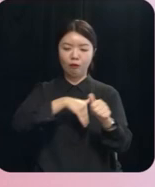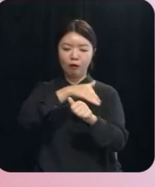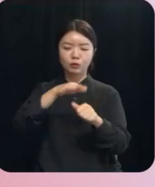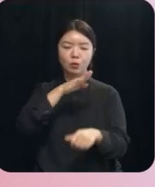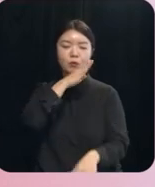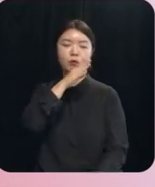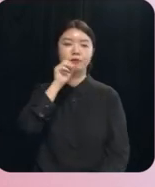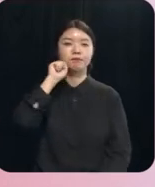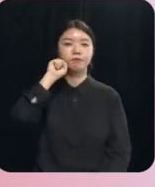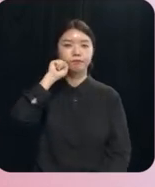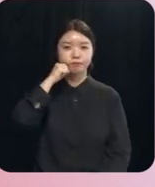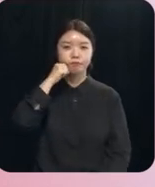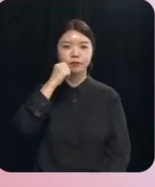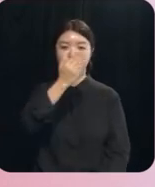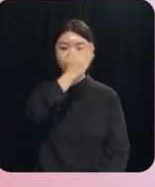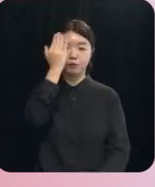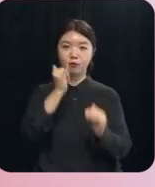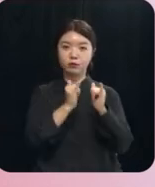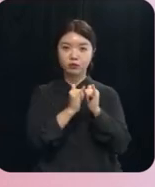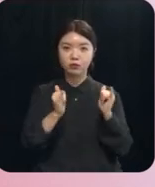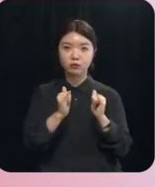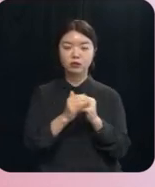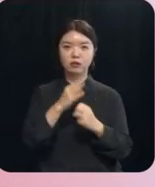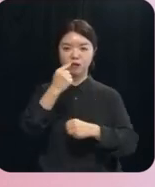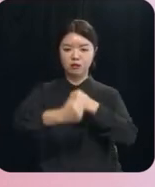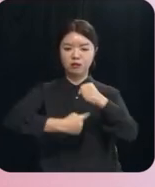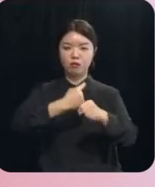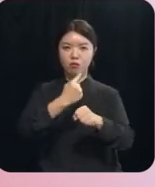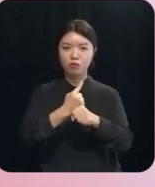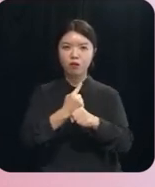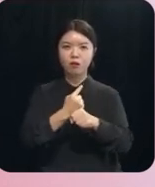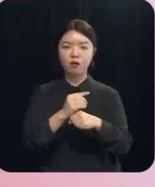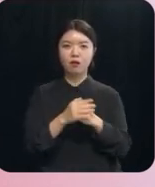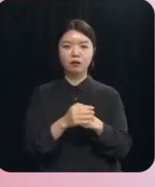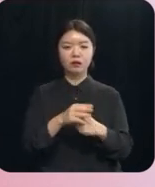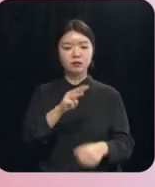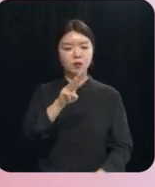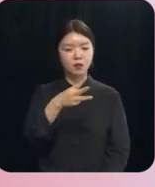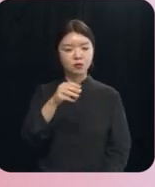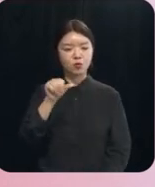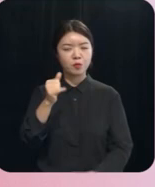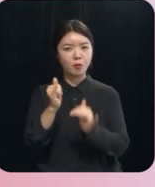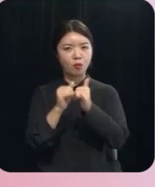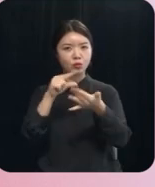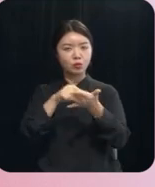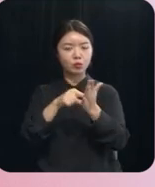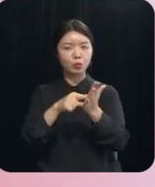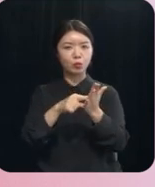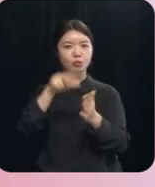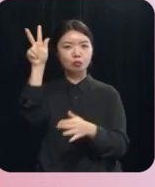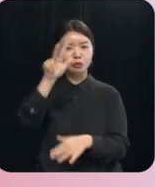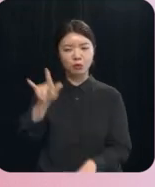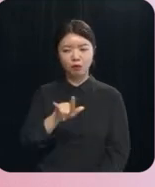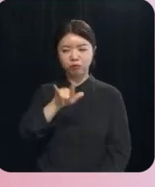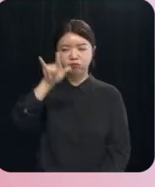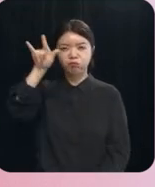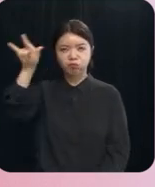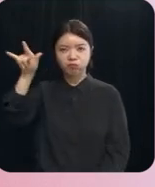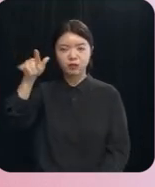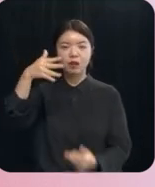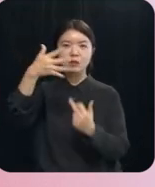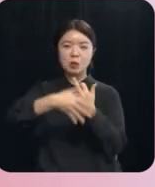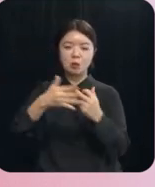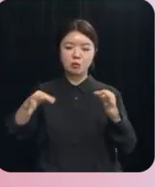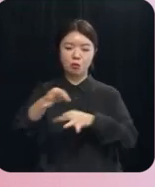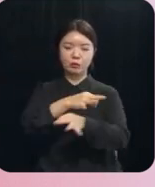어렵습니다. 청년들은 1년에 300에서 한 500명 정도가 제주도를 떠난다고 합니다. 서귀포 경제도